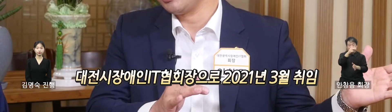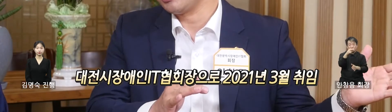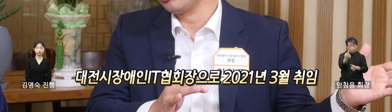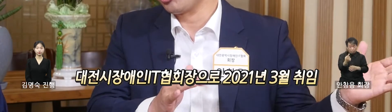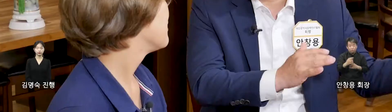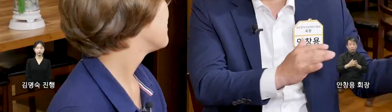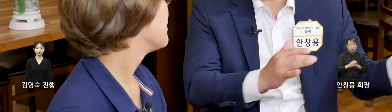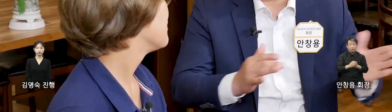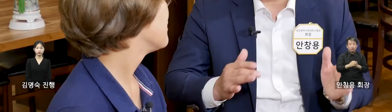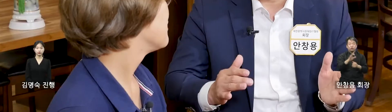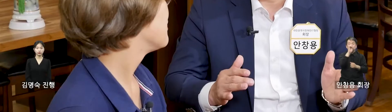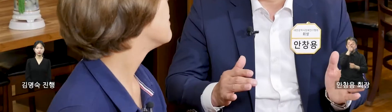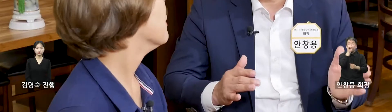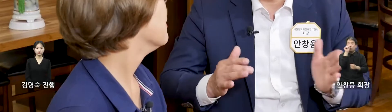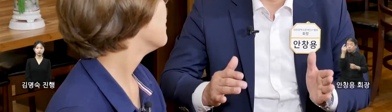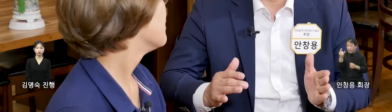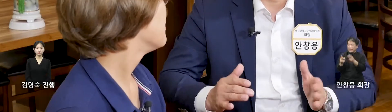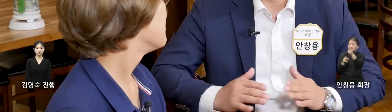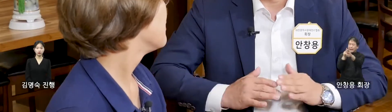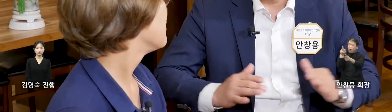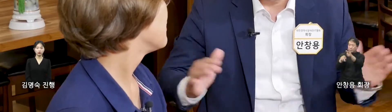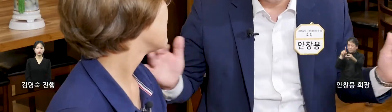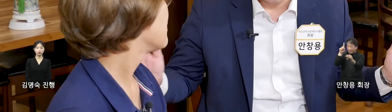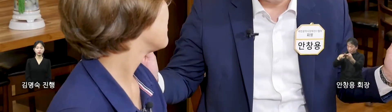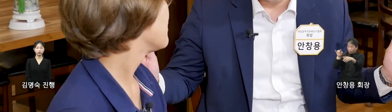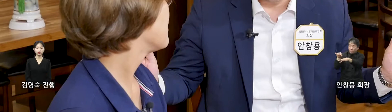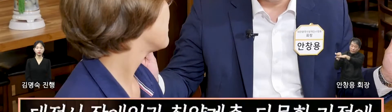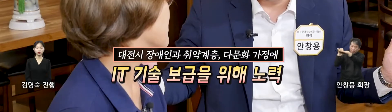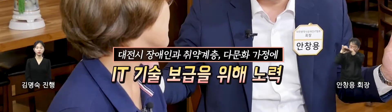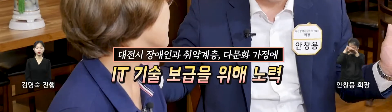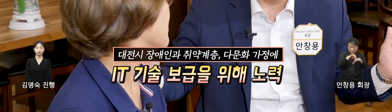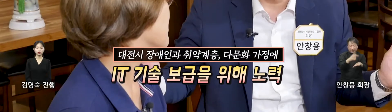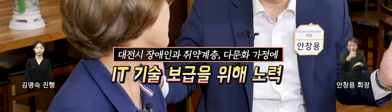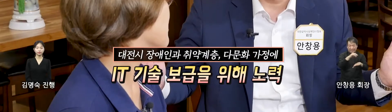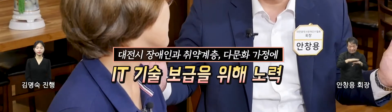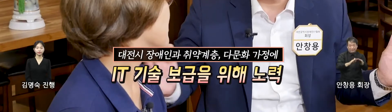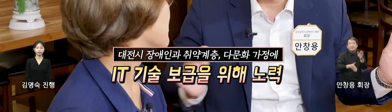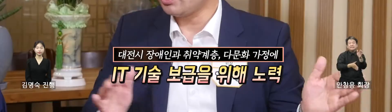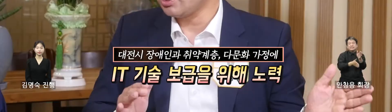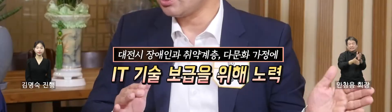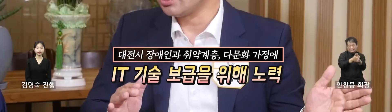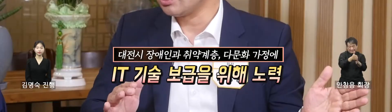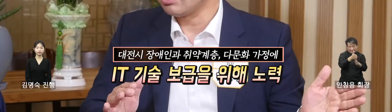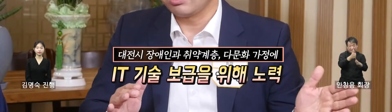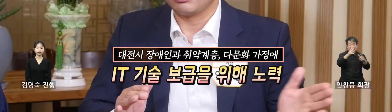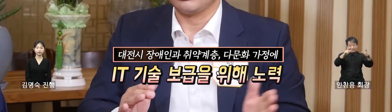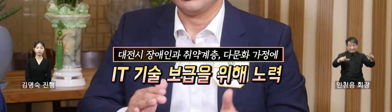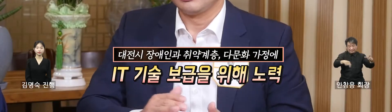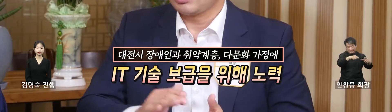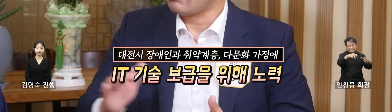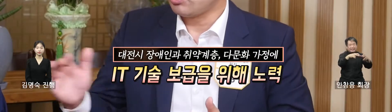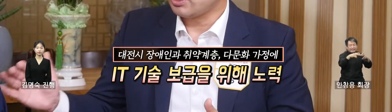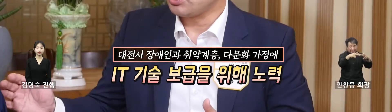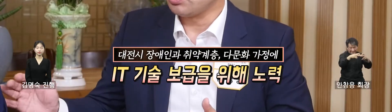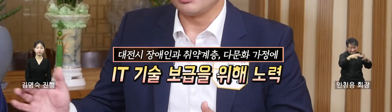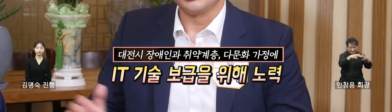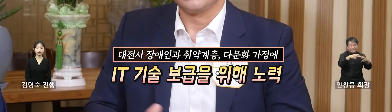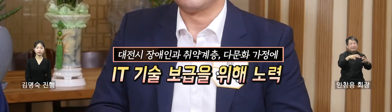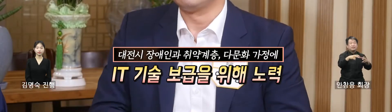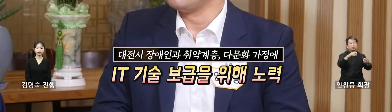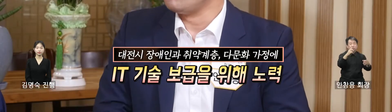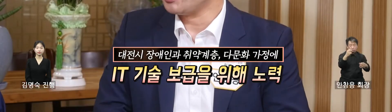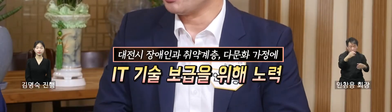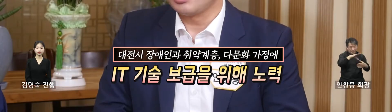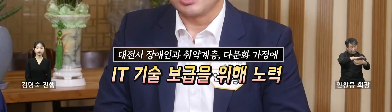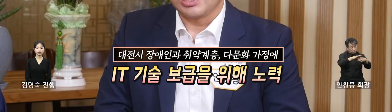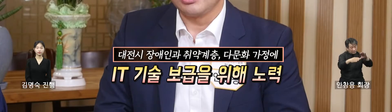우리 그 중앙에서 해왔던 그대로 대전시에 있는 장애인들과 취약계층 그리고 다문화 가족